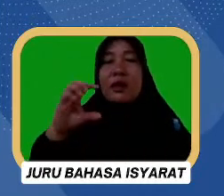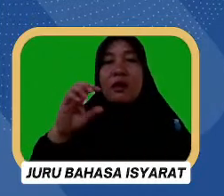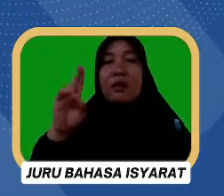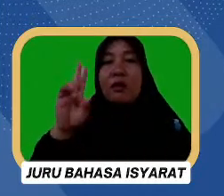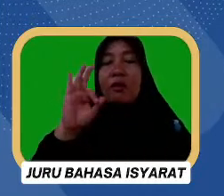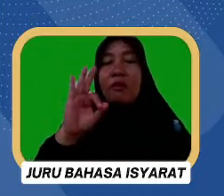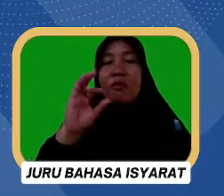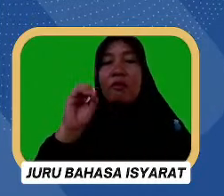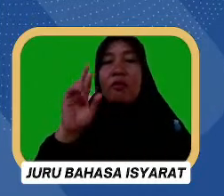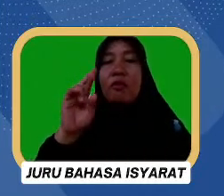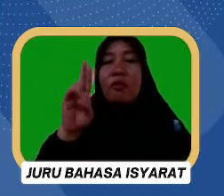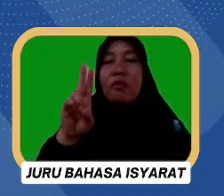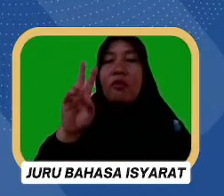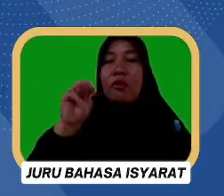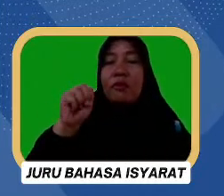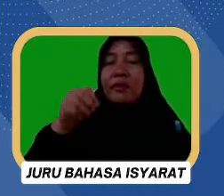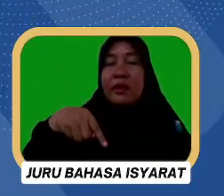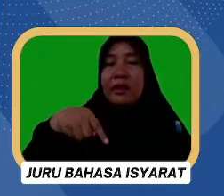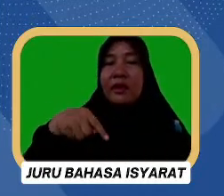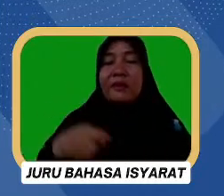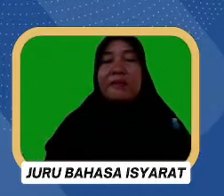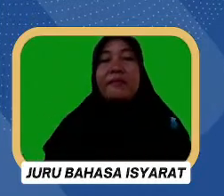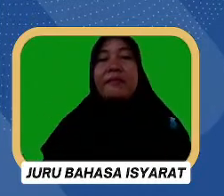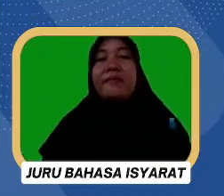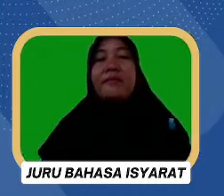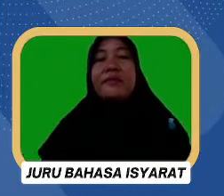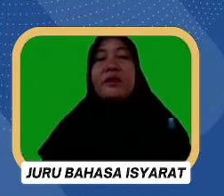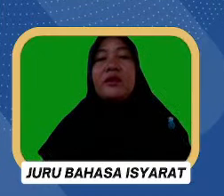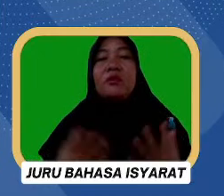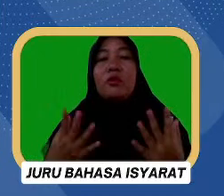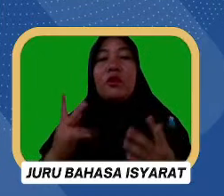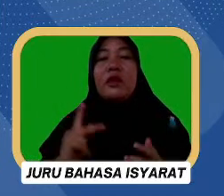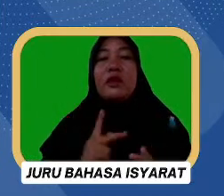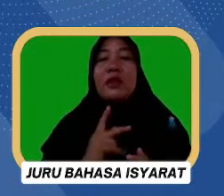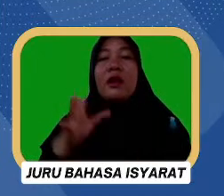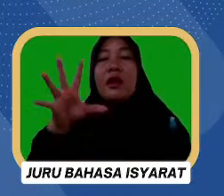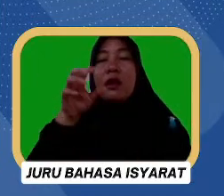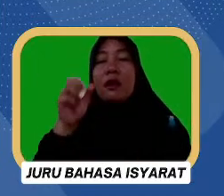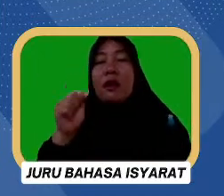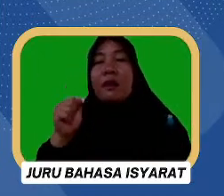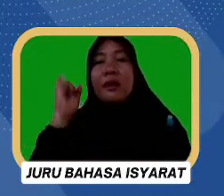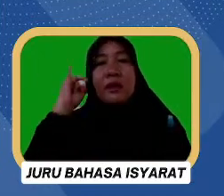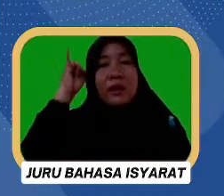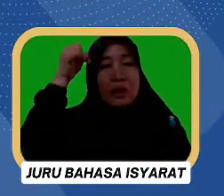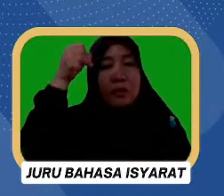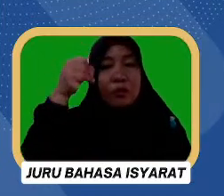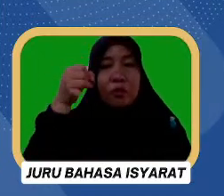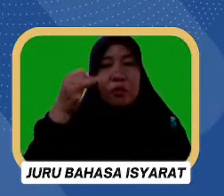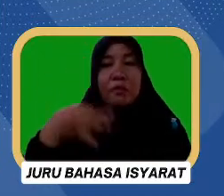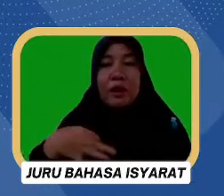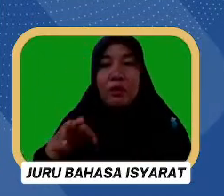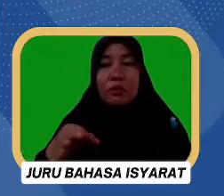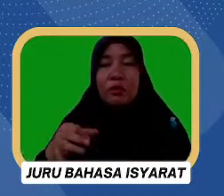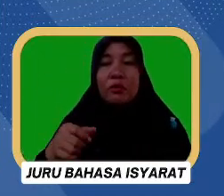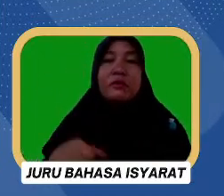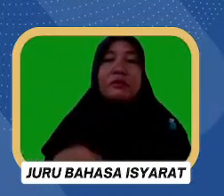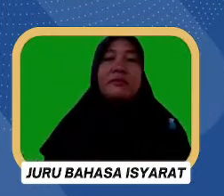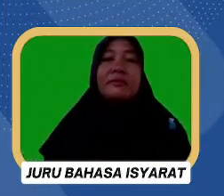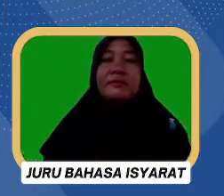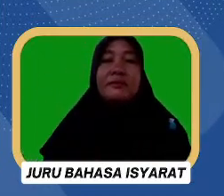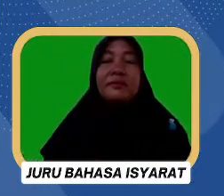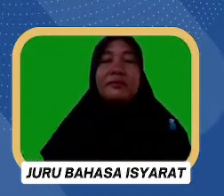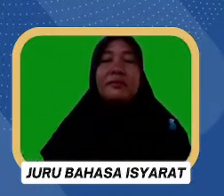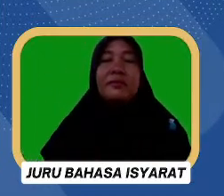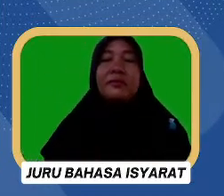ya. Dan tentunya nanti kita akan mendapatkan ilmu dan insight baru pada hari ini. Karena kita akan membahas bertema